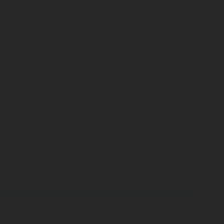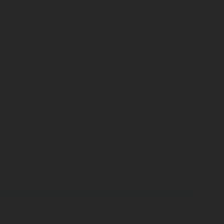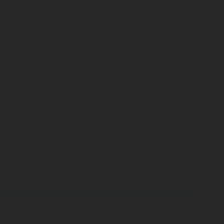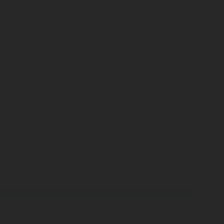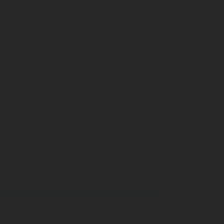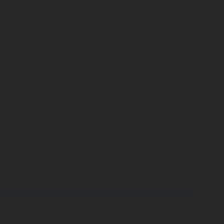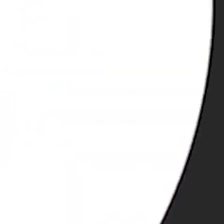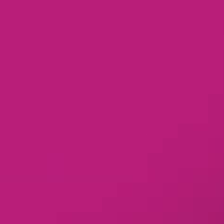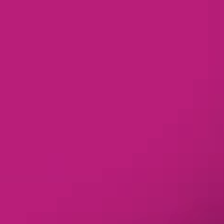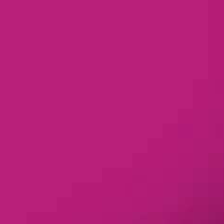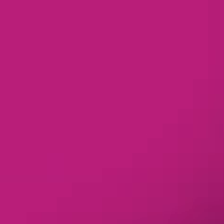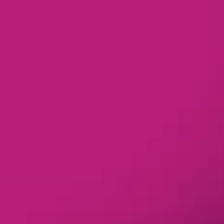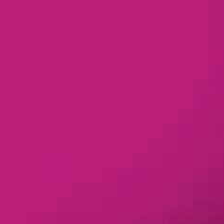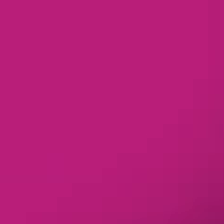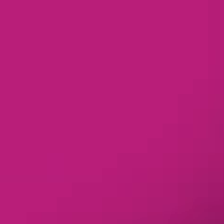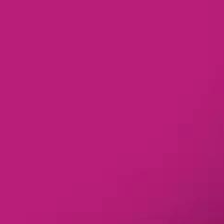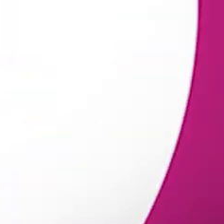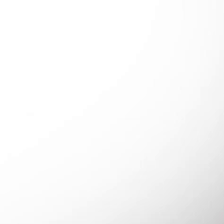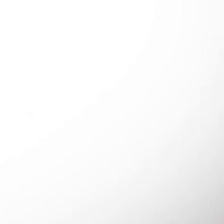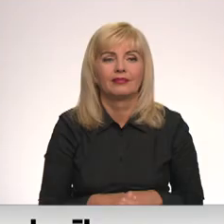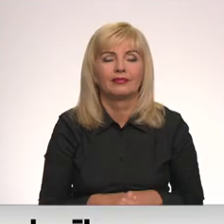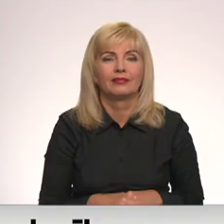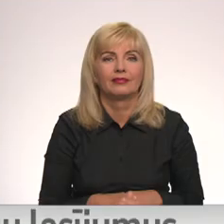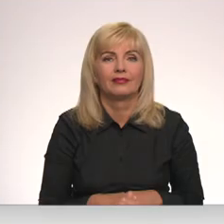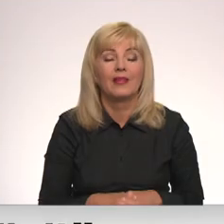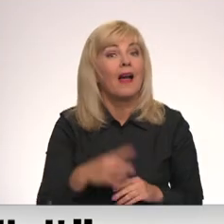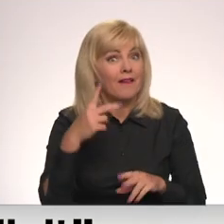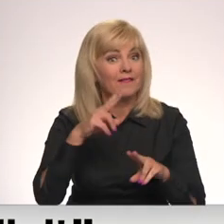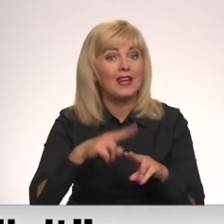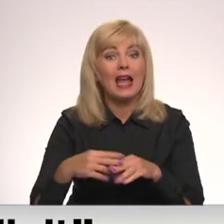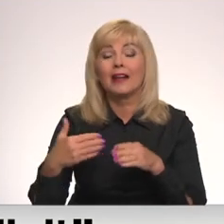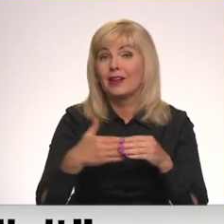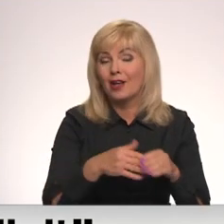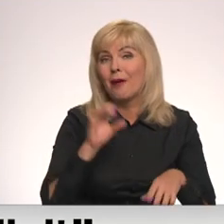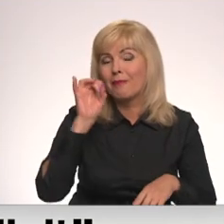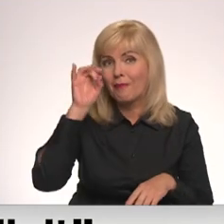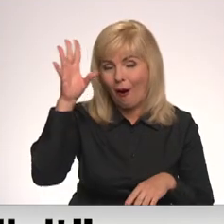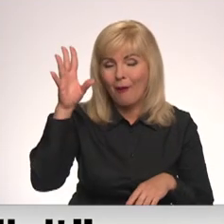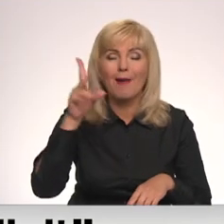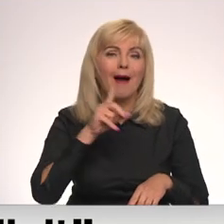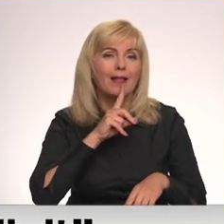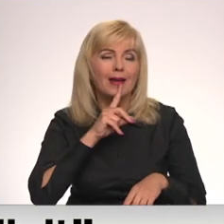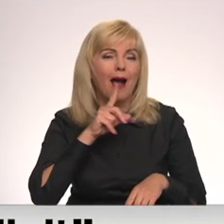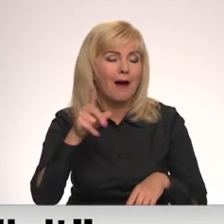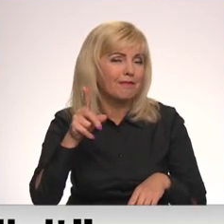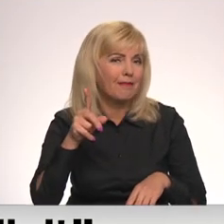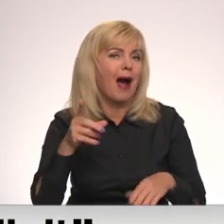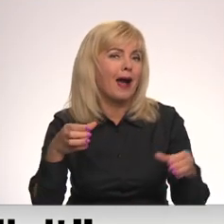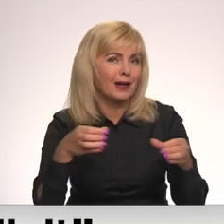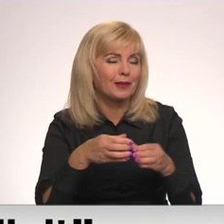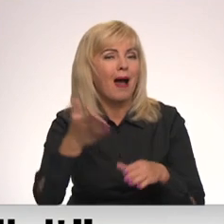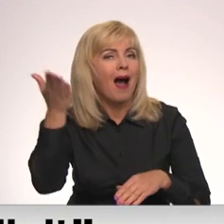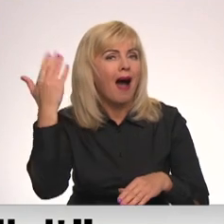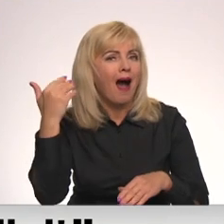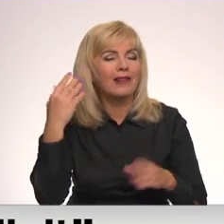Re, viss ēters ir te! Vieta, kas nes leģendāro Liepājas rokmūzikas garu, tā ir